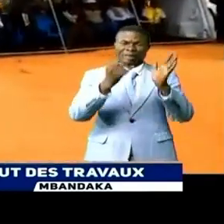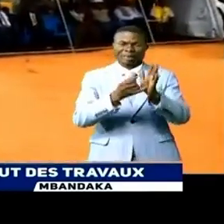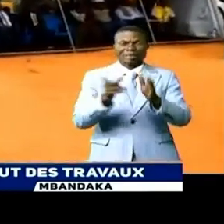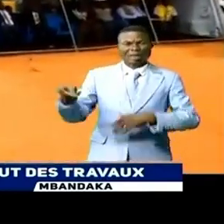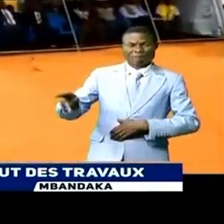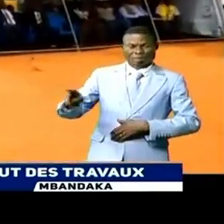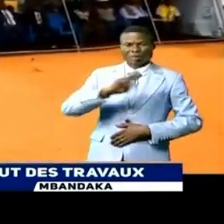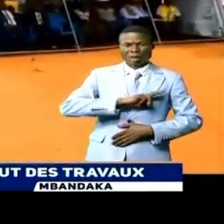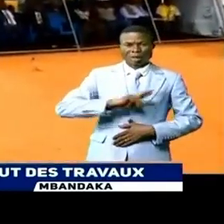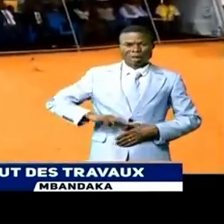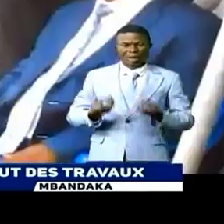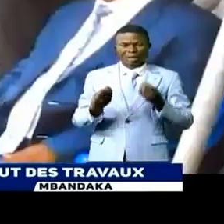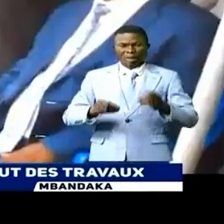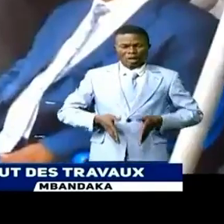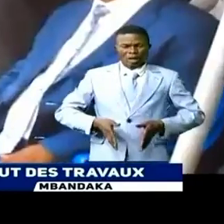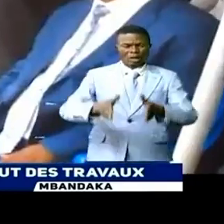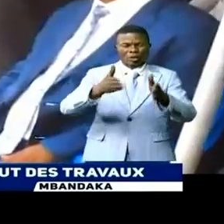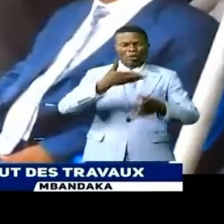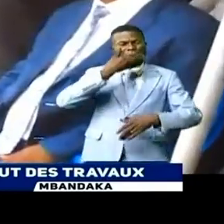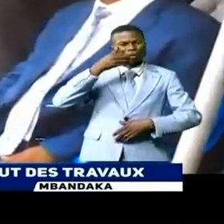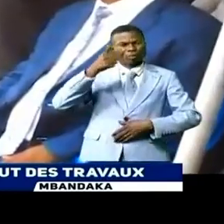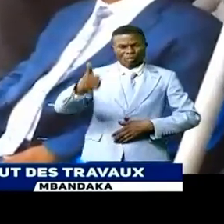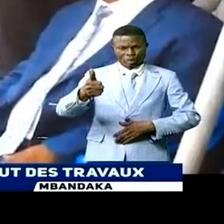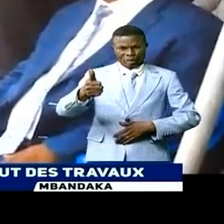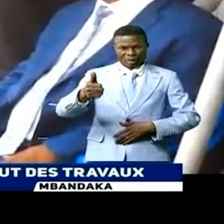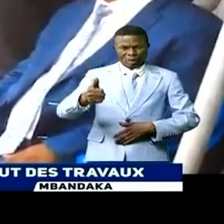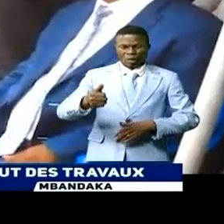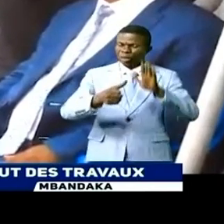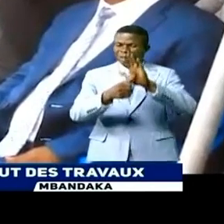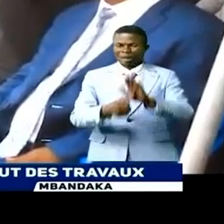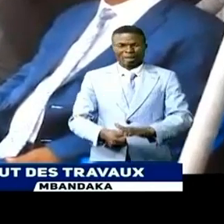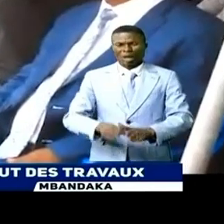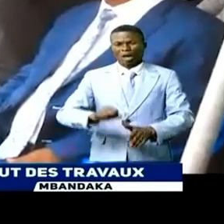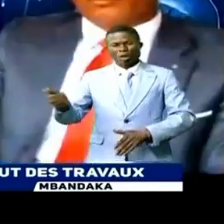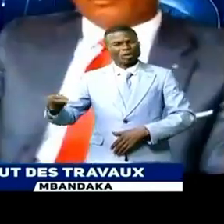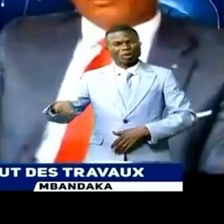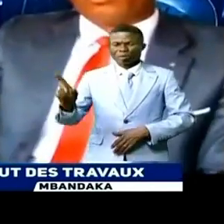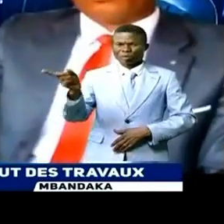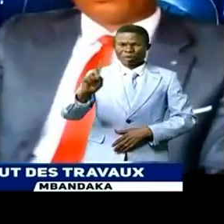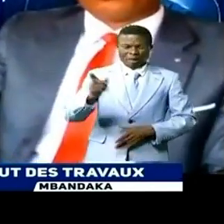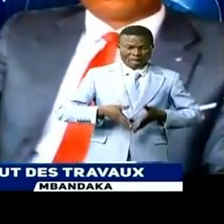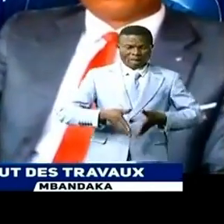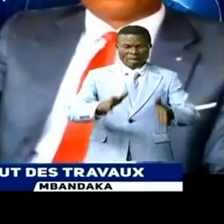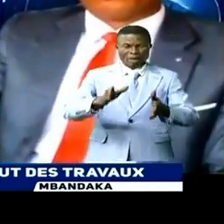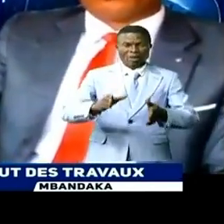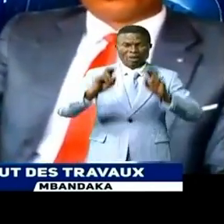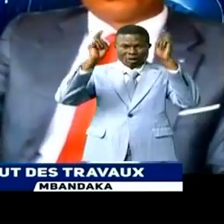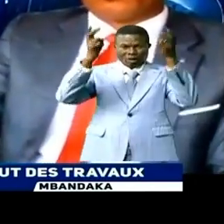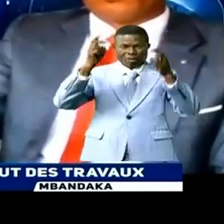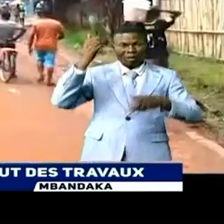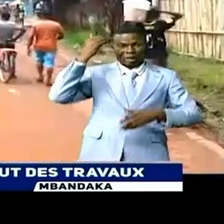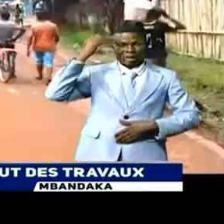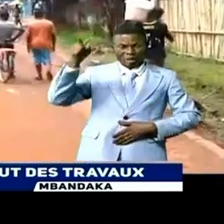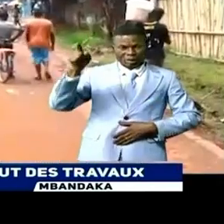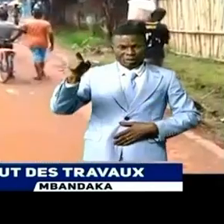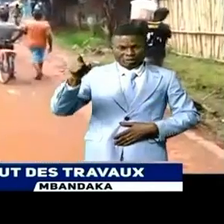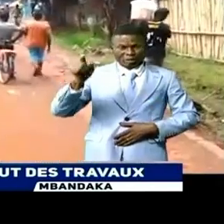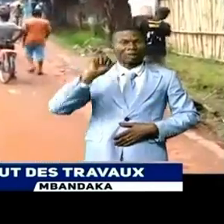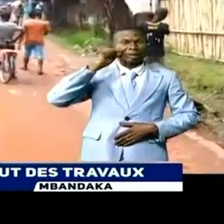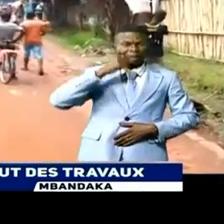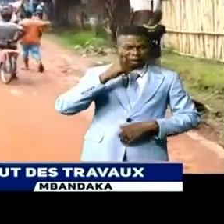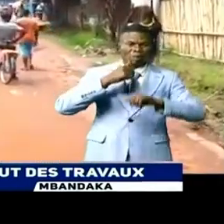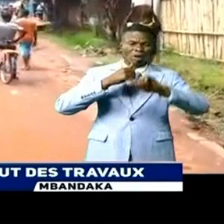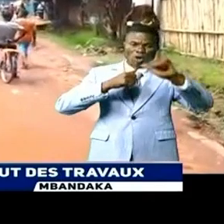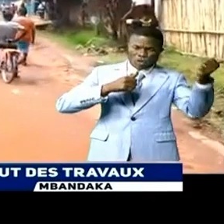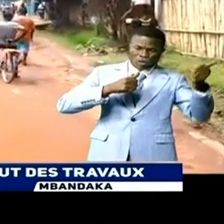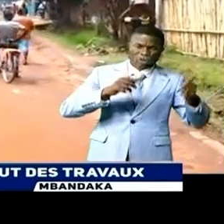rdc d infrastructure routière adéquate et sans discrimination aujourd'hui c'est la voirie urbaine à balzac à dos mais sera le